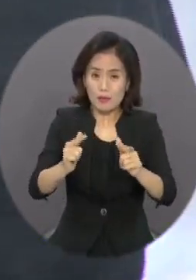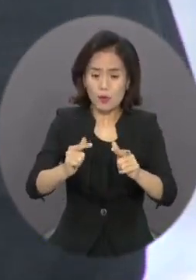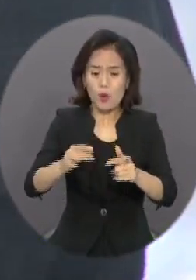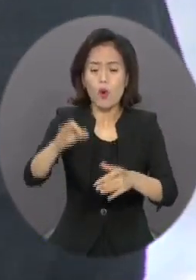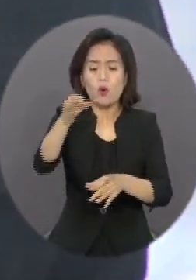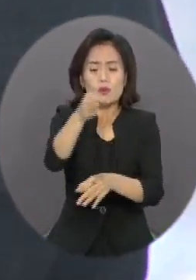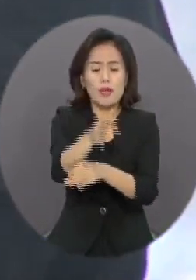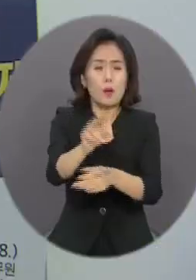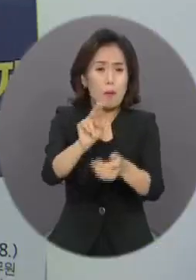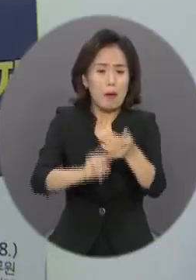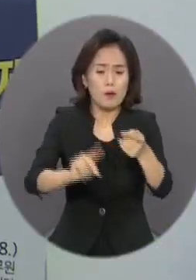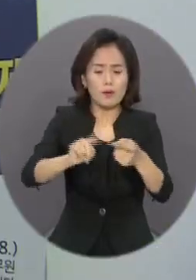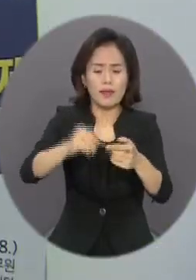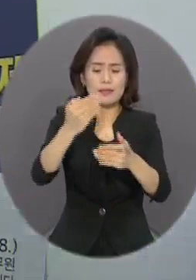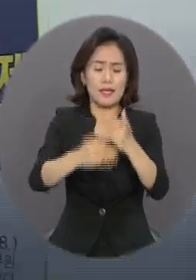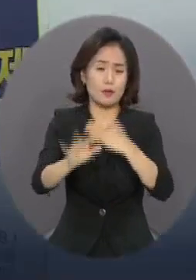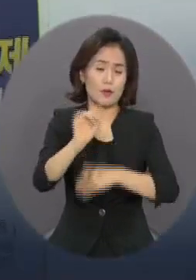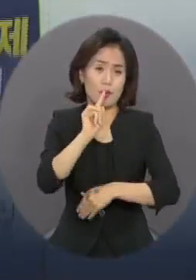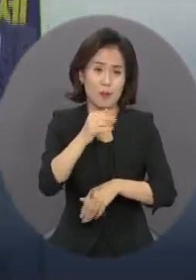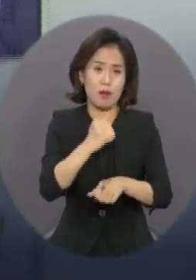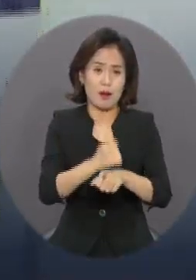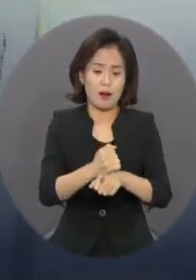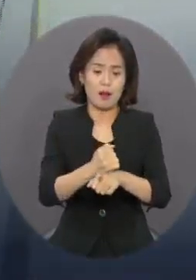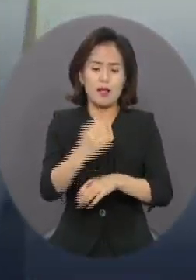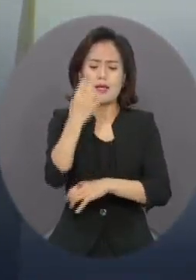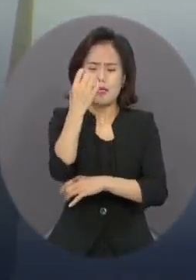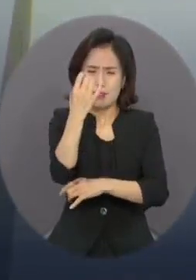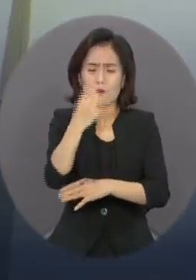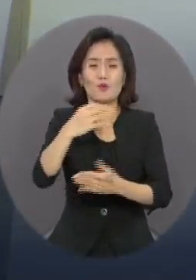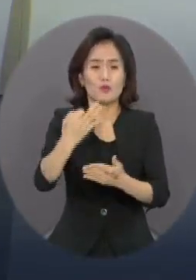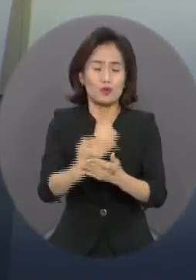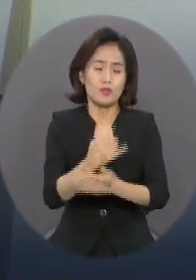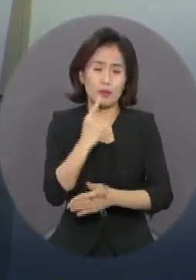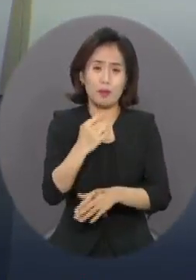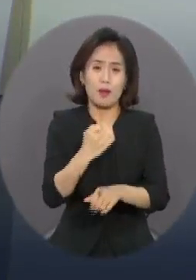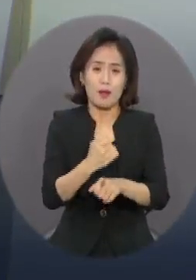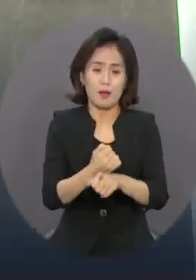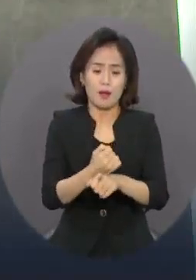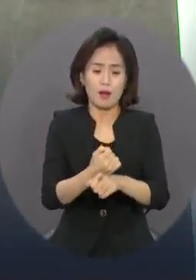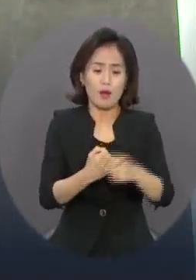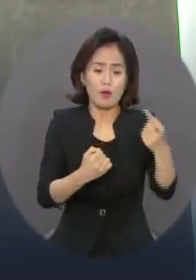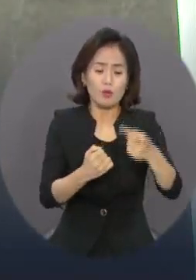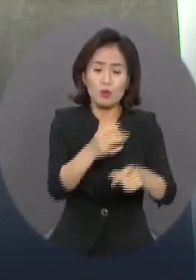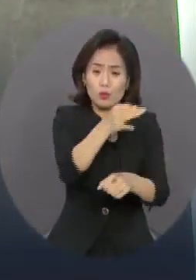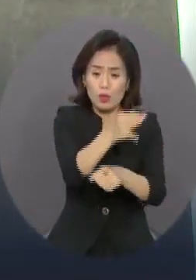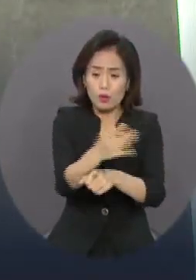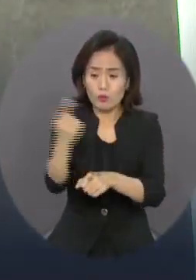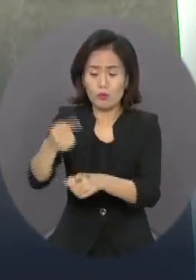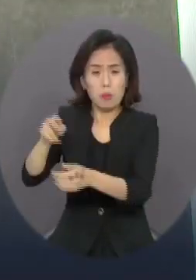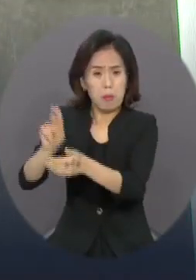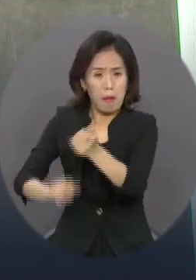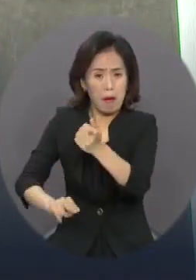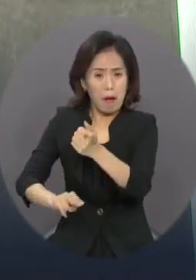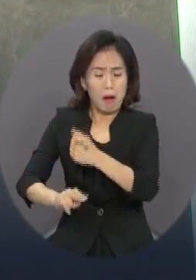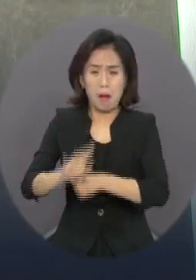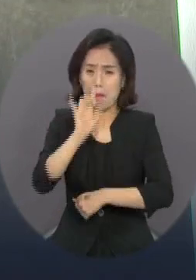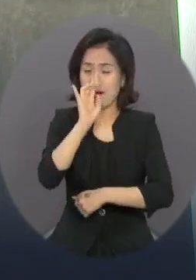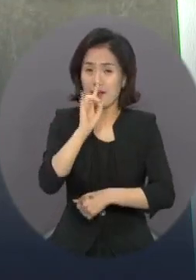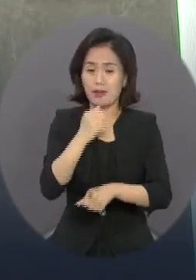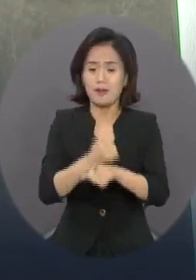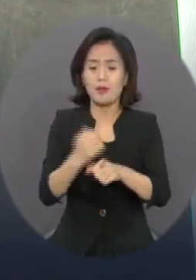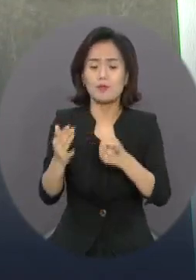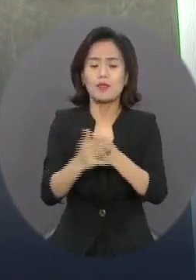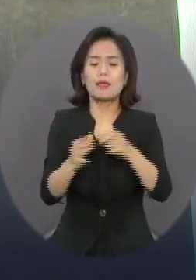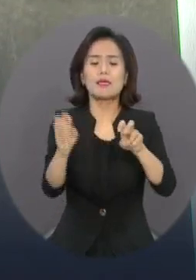차액이라고 말합니다. 기본적 마진이죠, 마진. 1,000원 주고 사가지고 1,000원 주고 파는 장사는 없으니까 저희들은